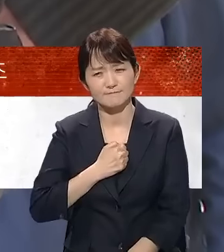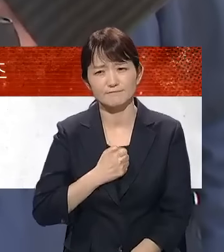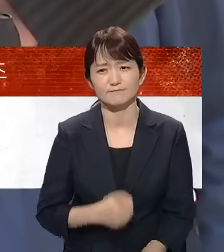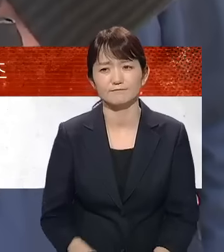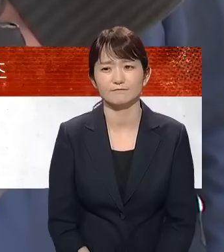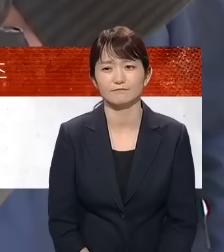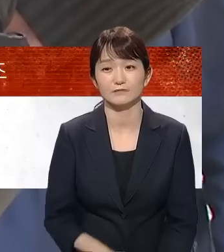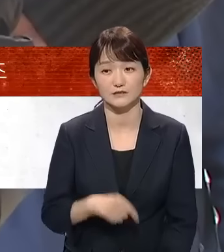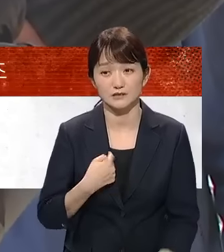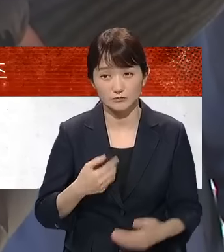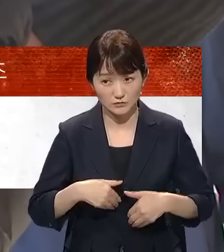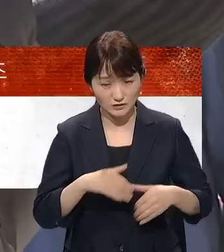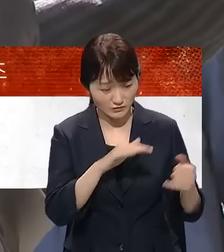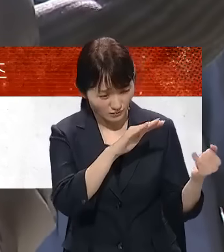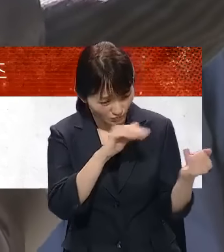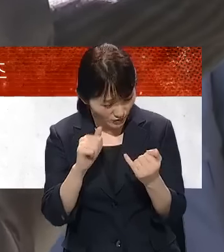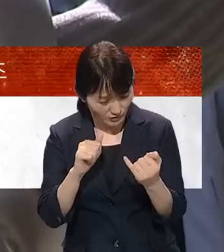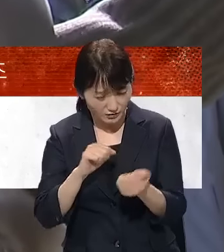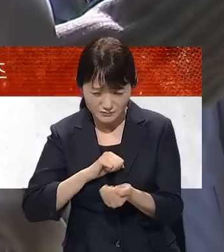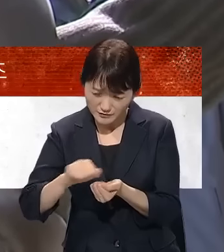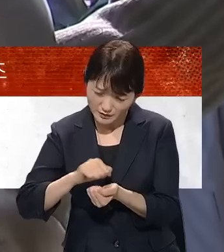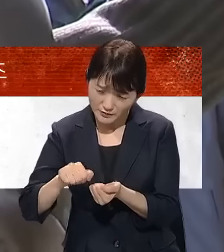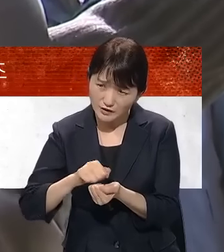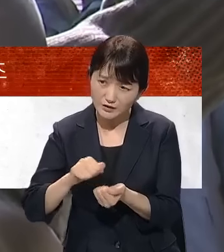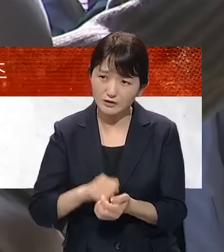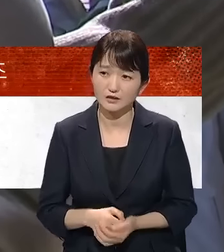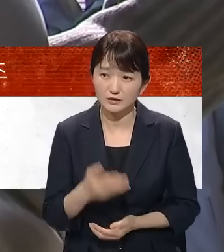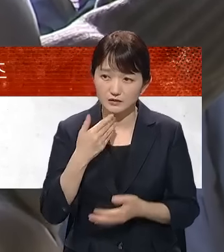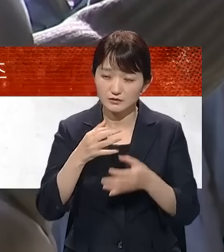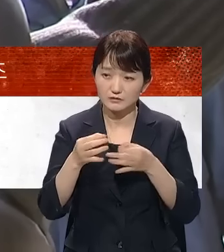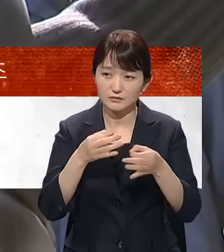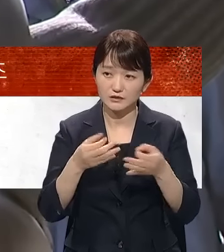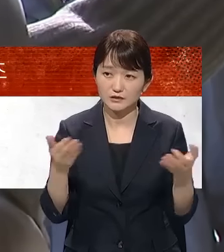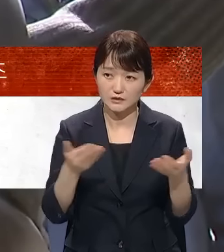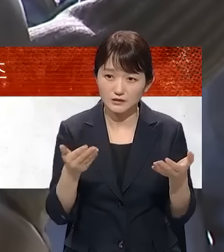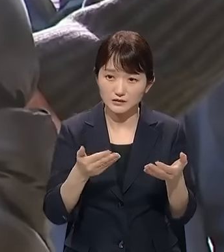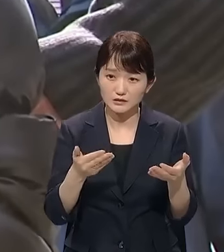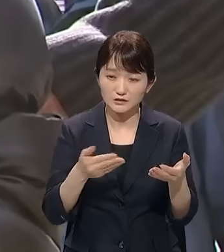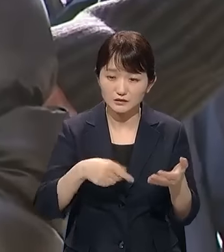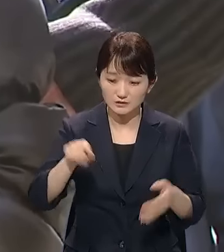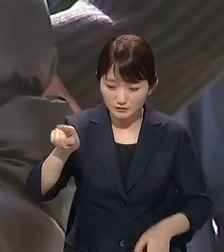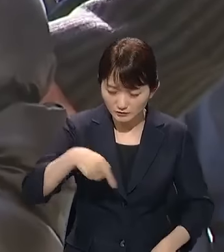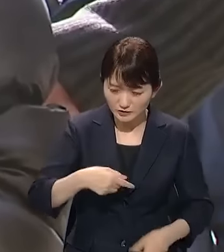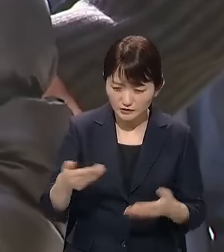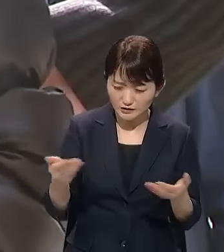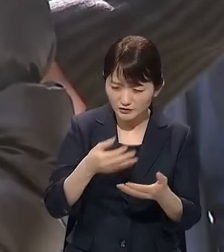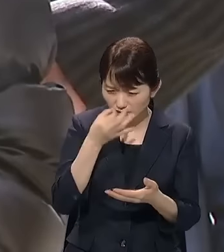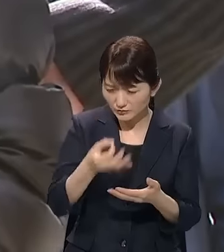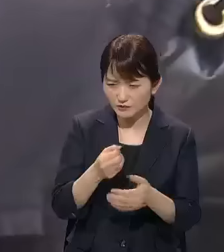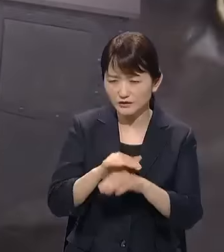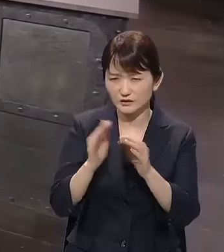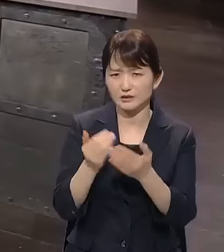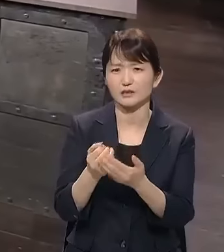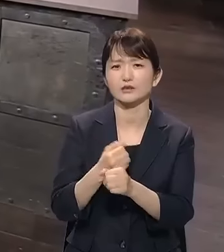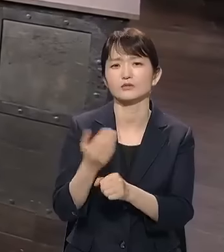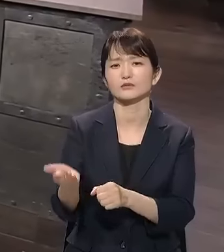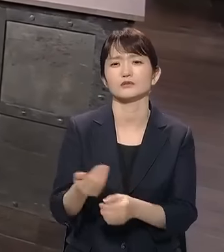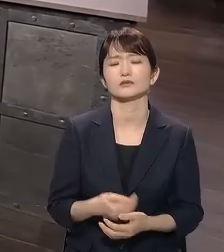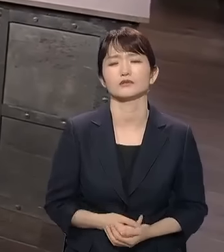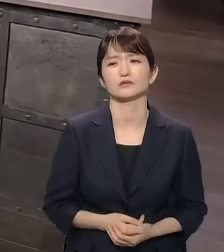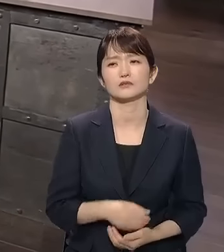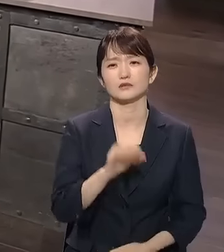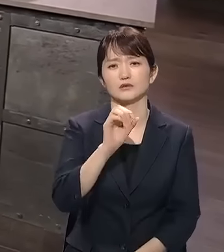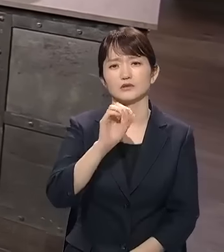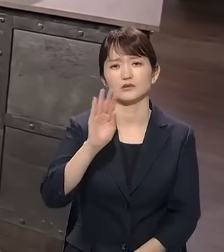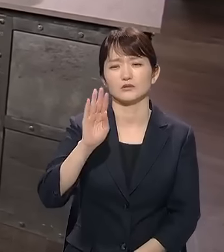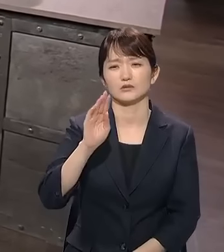피라 불가고 뭐 빨리 빨라 달라면 식당 힘들게 일 다 해지 했는데 자이 맥주